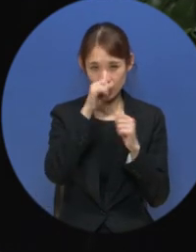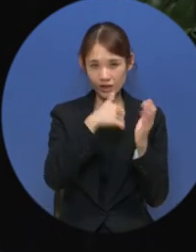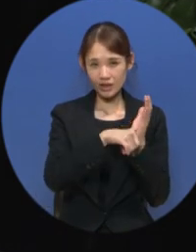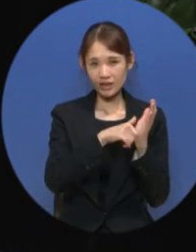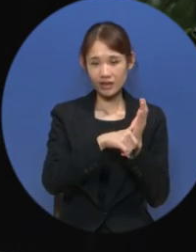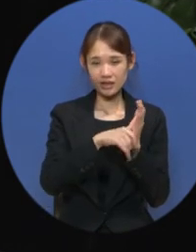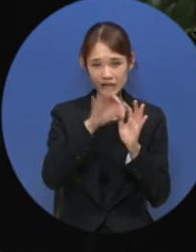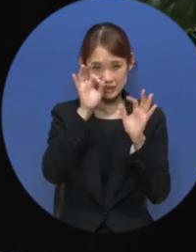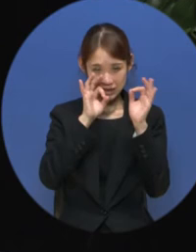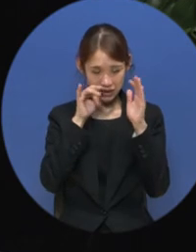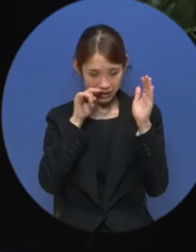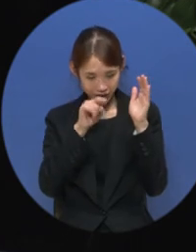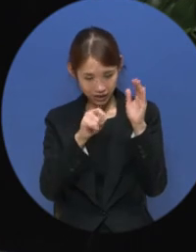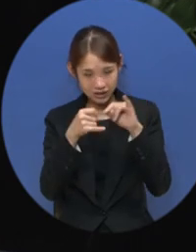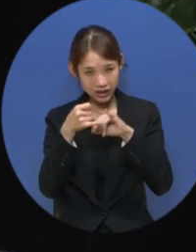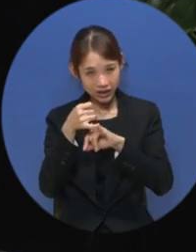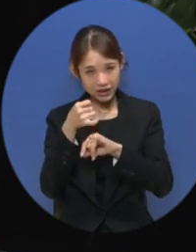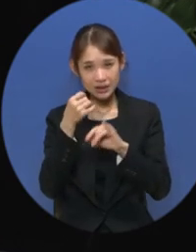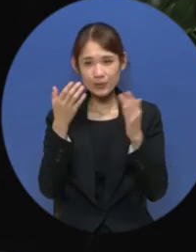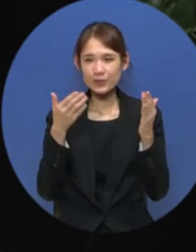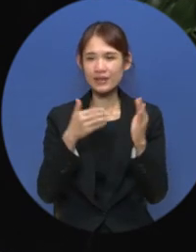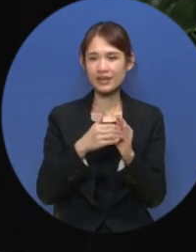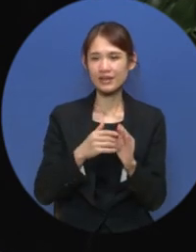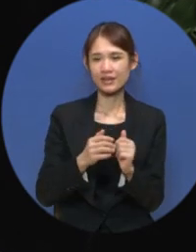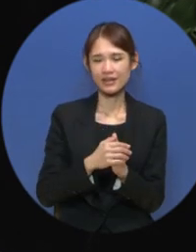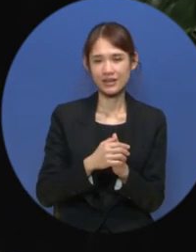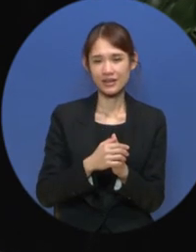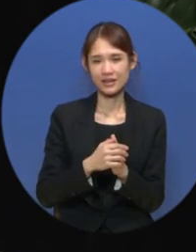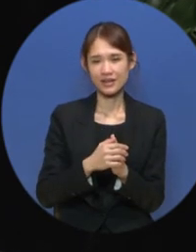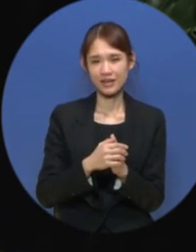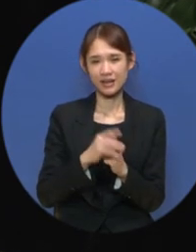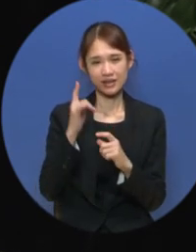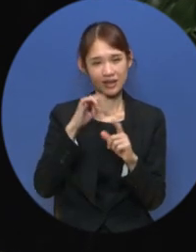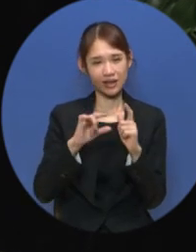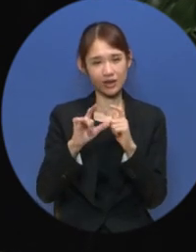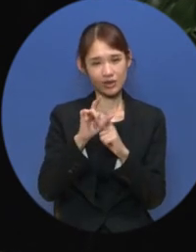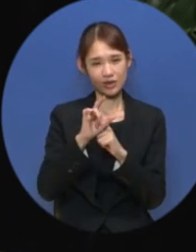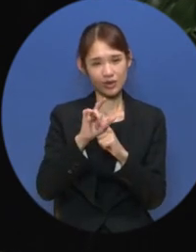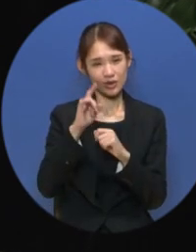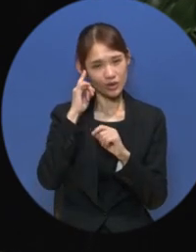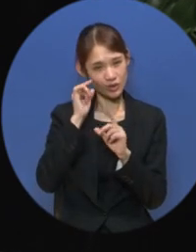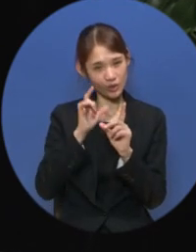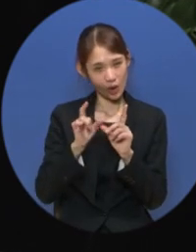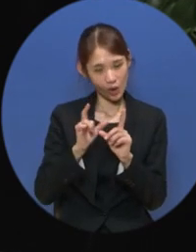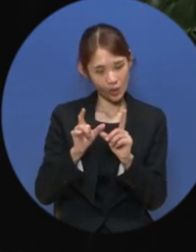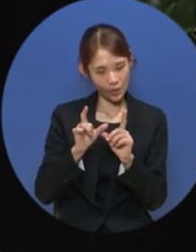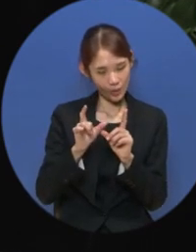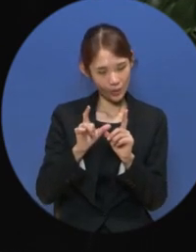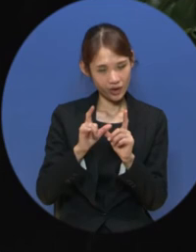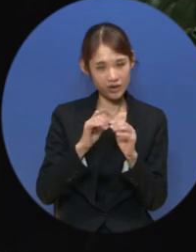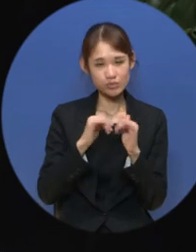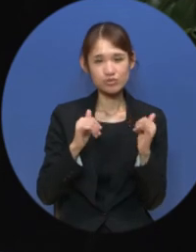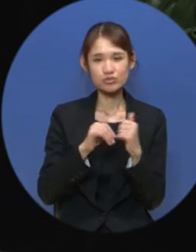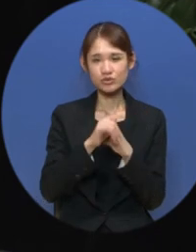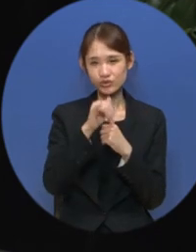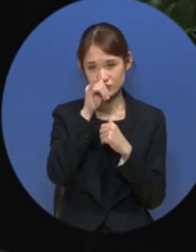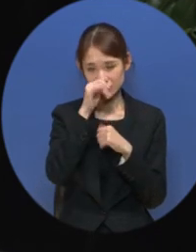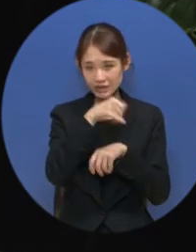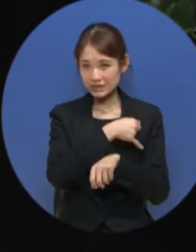그 상품들로 찾아뵙겠다라는 약속을 드리고요. 그또 하나는 이제 이런 부분들을 좀 고민하고